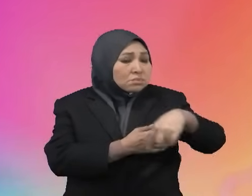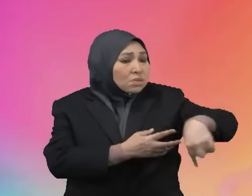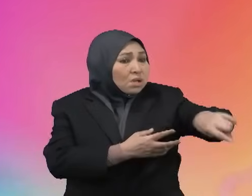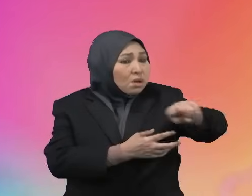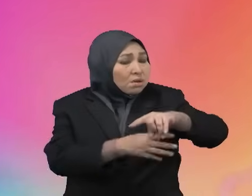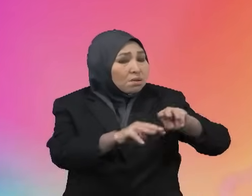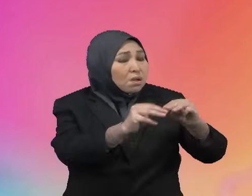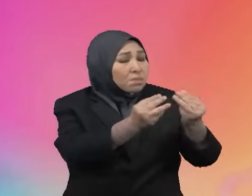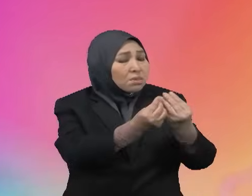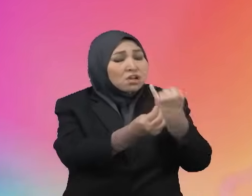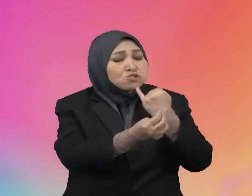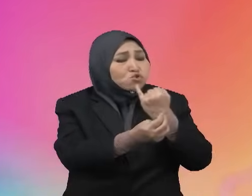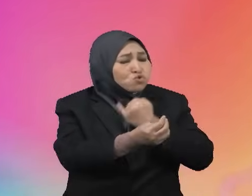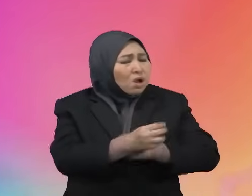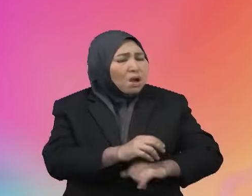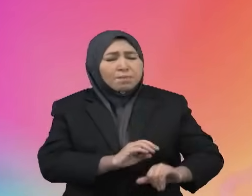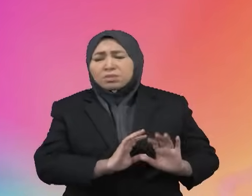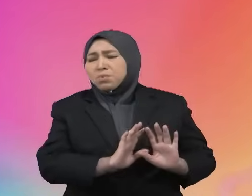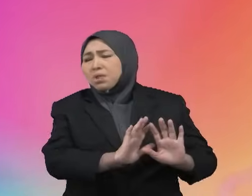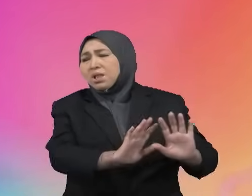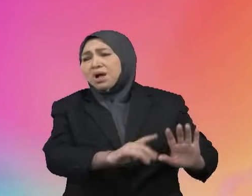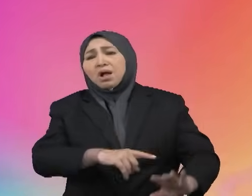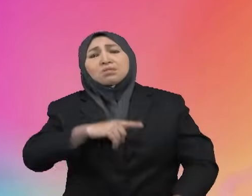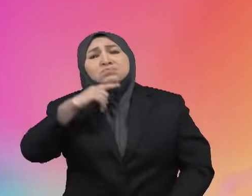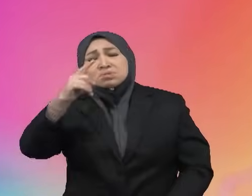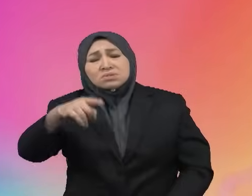قالوا يا موسى